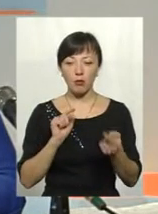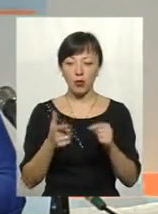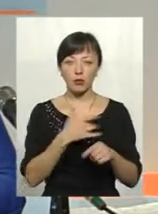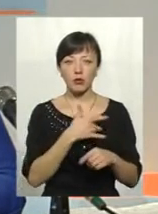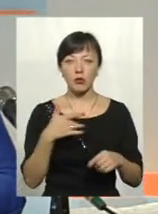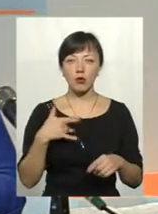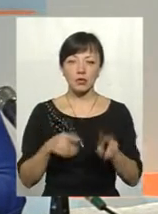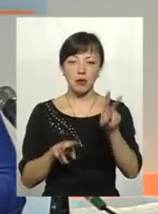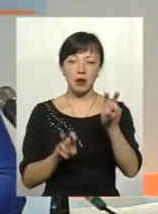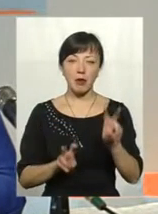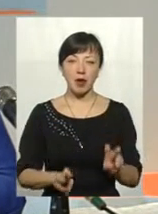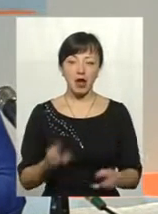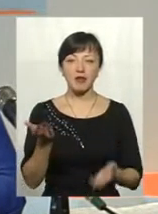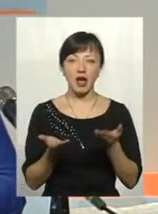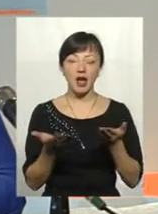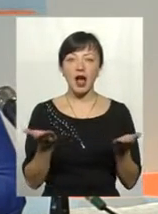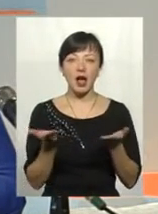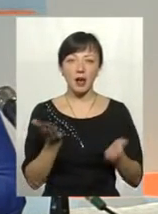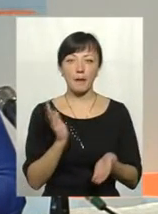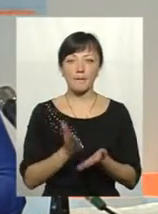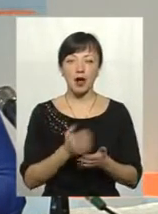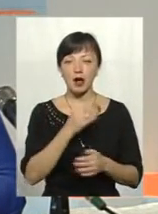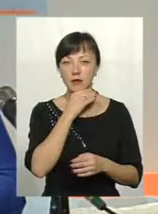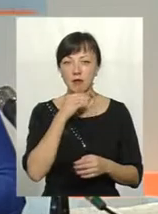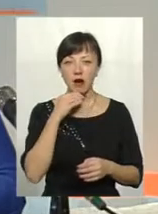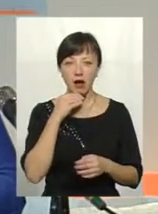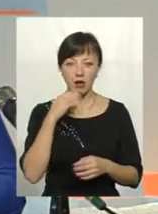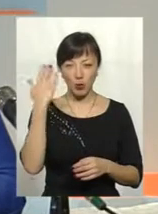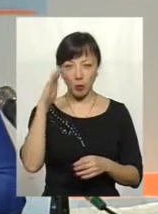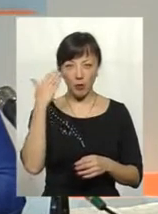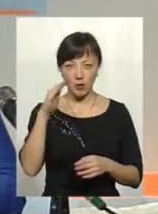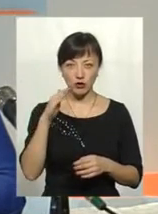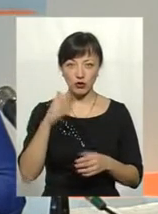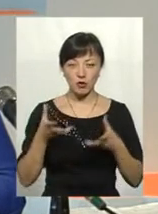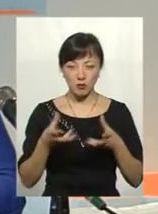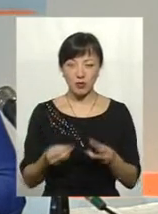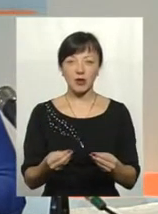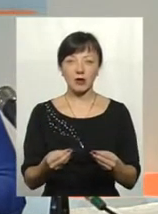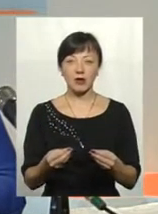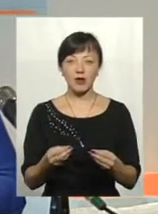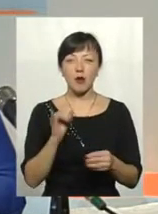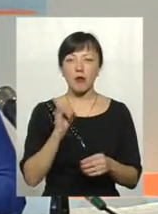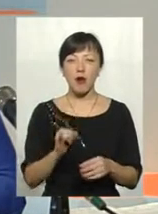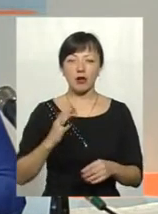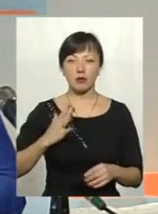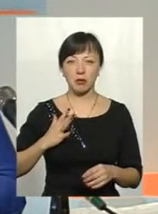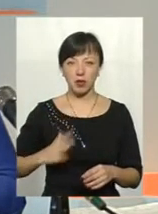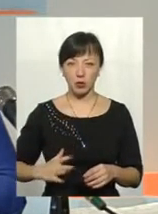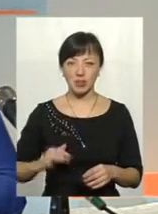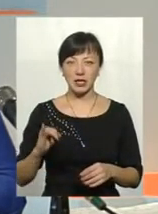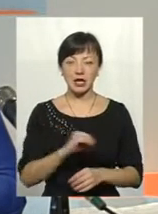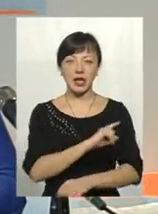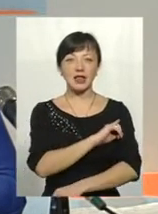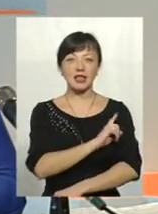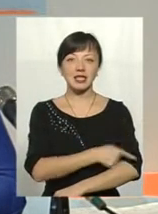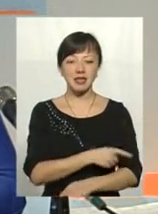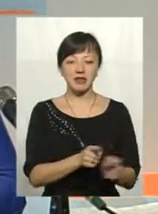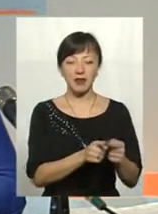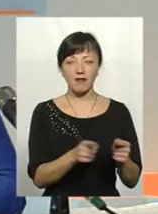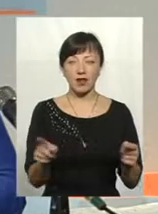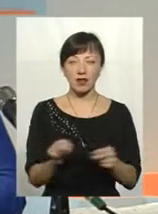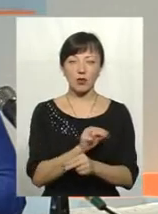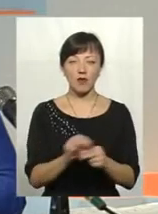протитуберкульозних препаратів, які мають багато побічної дії, пацієнти їх погано переносять. І інтенсивна фаза лікування,